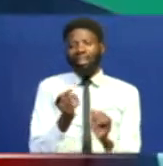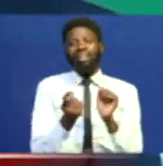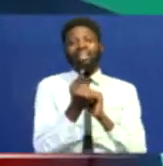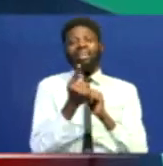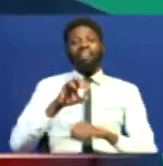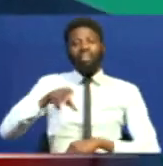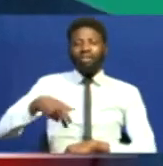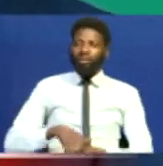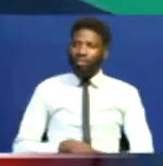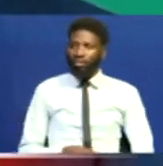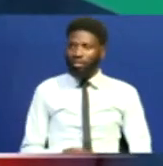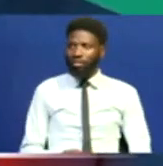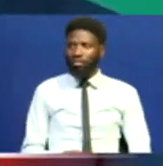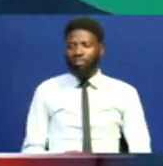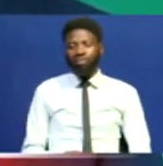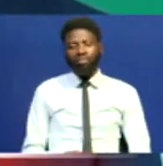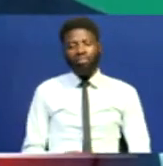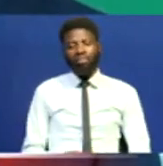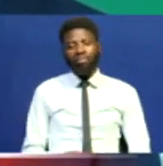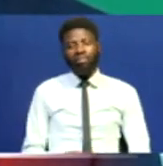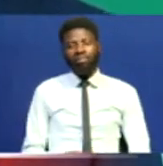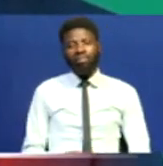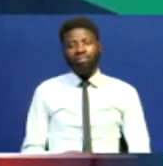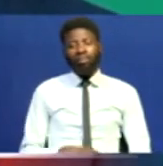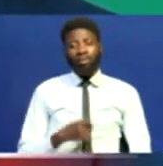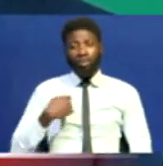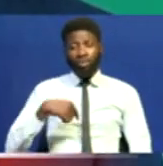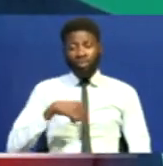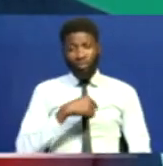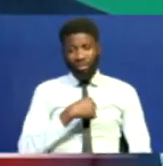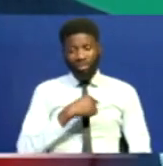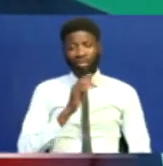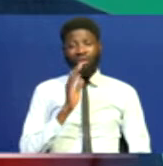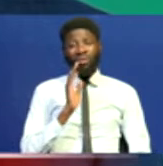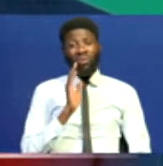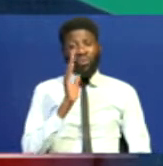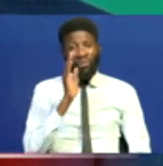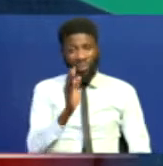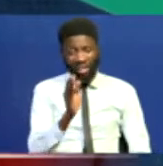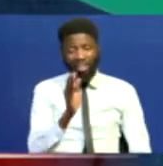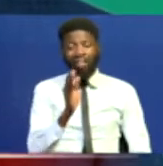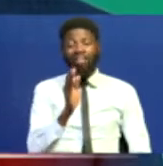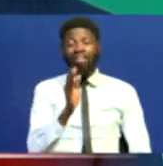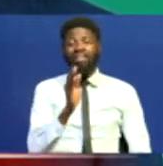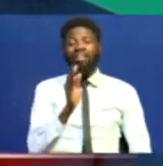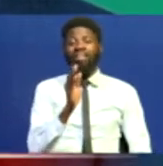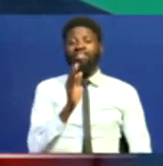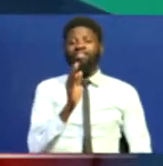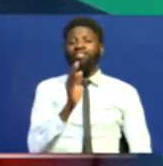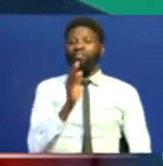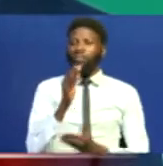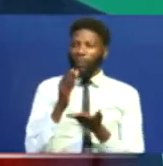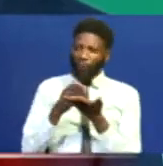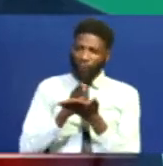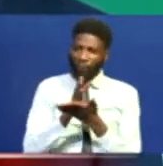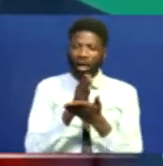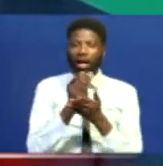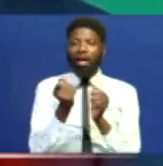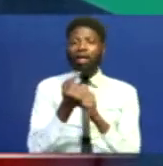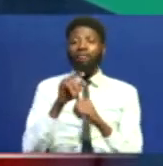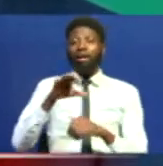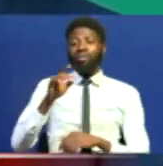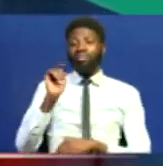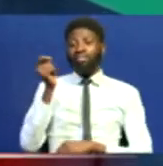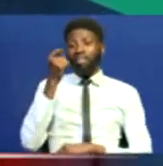We are going to be traversing about 11 counties around Kenya, starting from Mombasa, coming